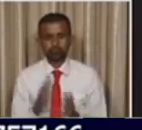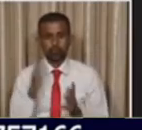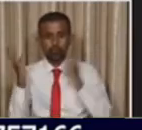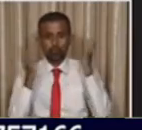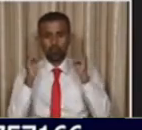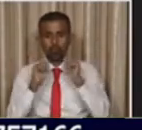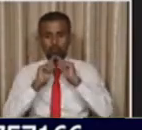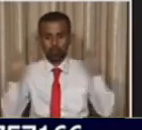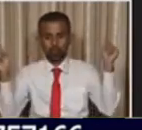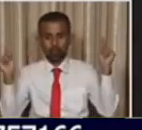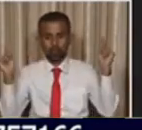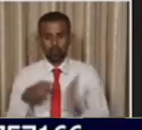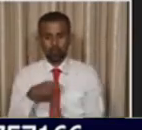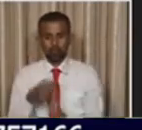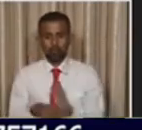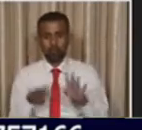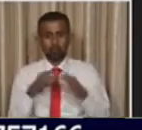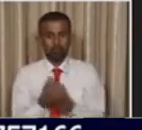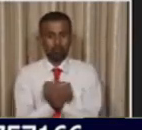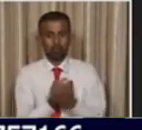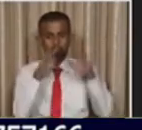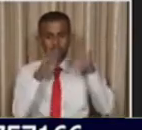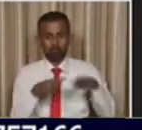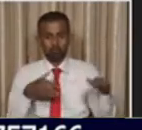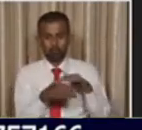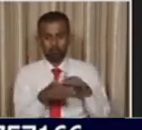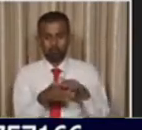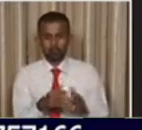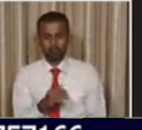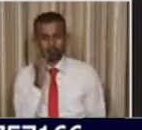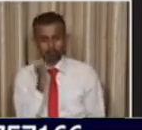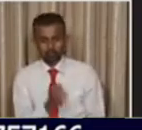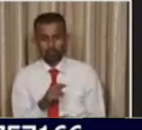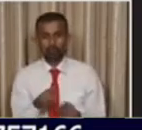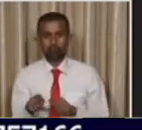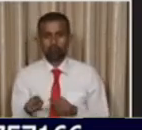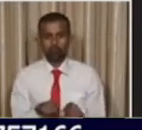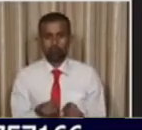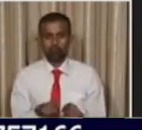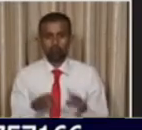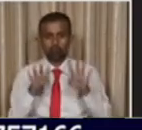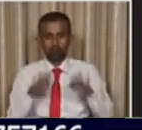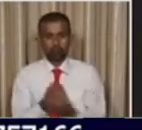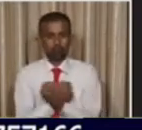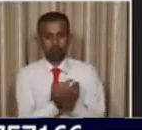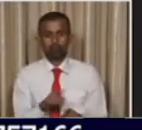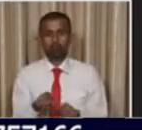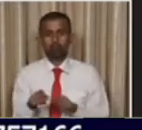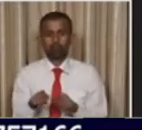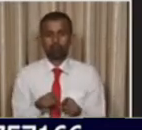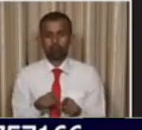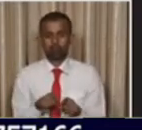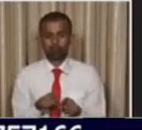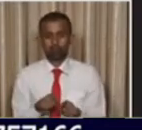லோகேட்டமுக்கு எனவா மேரட்டே பந்தனாகார பத்தத்திய மகா மிளேச்ச மட்டமங்க பவத்தன பந்தனாகார பத்தத்தியாக